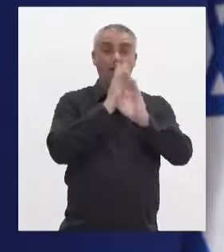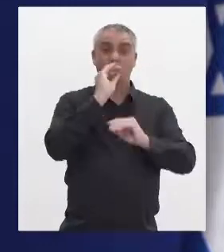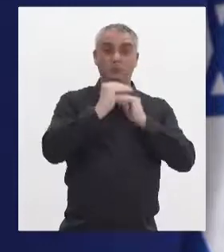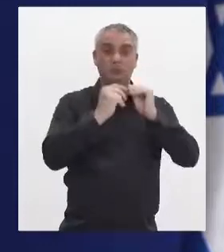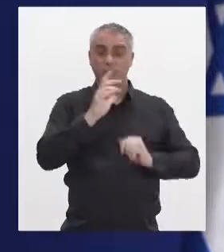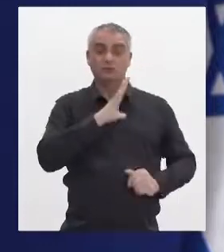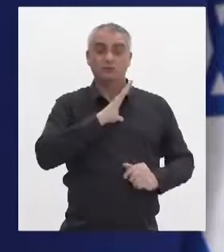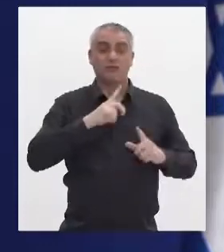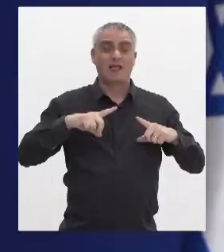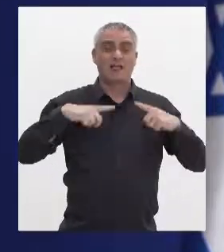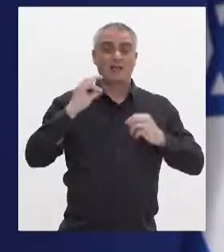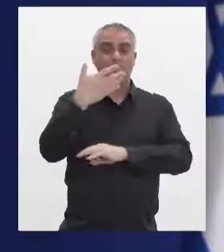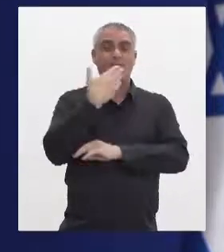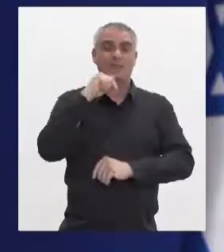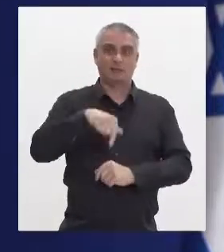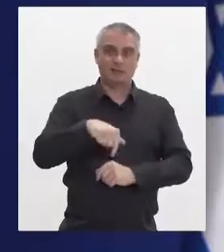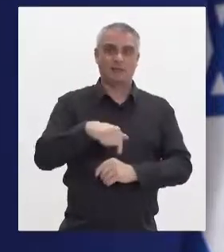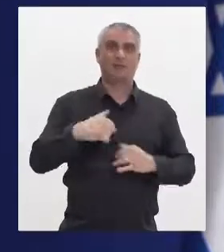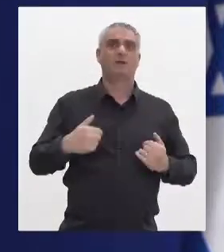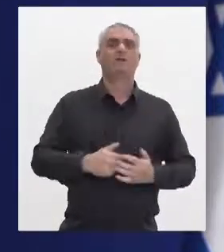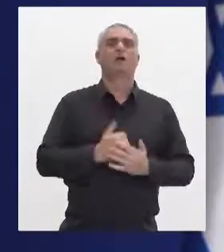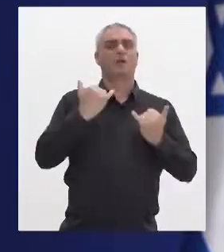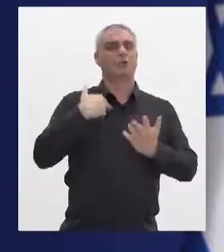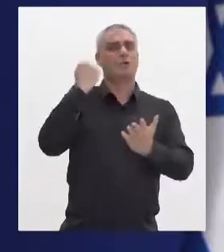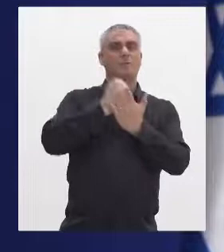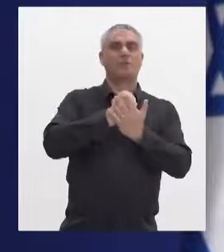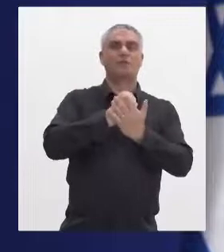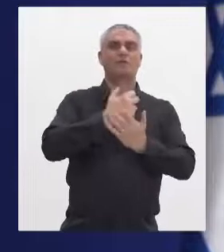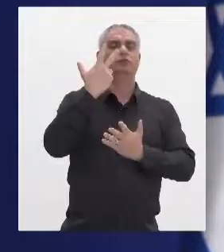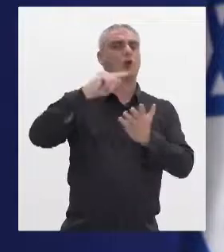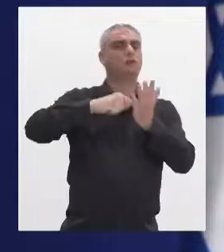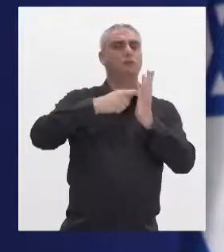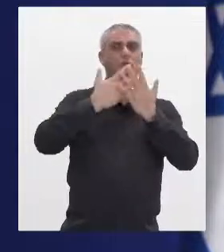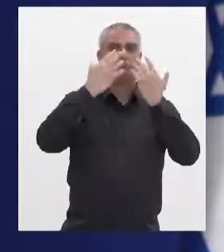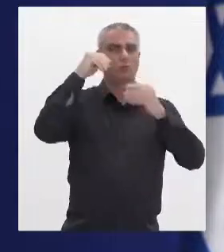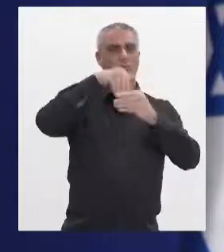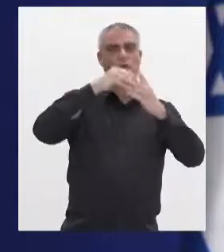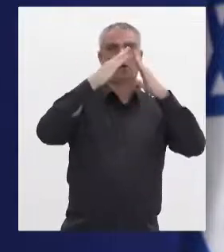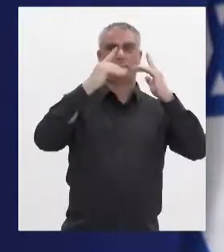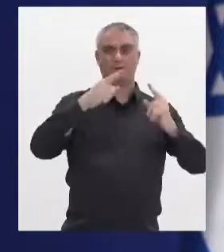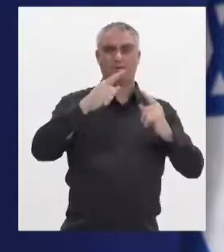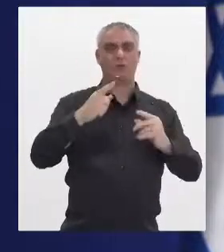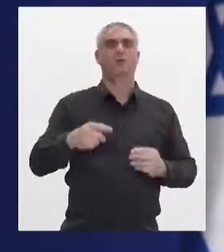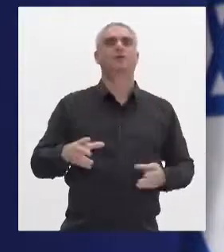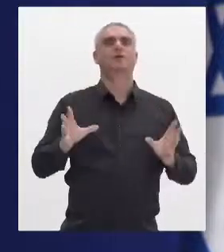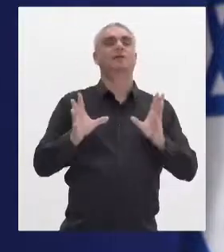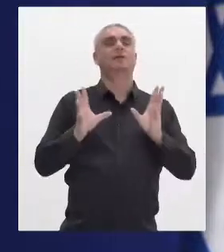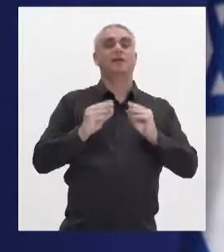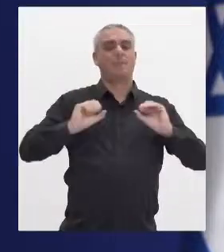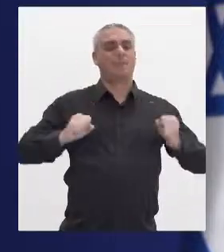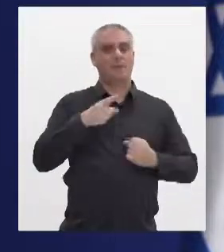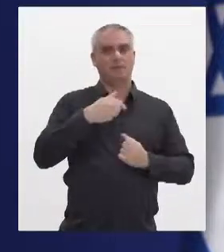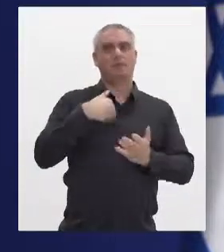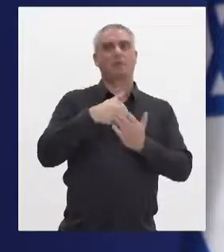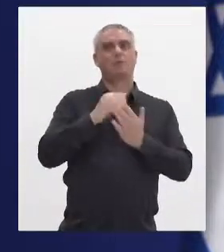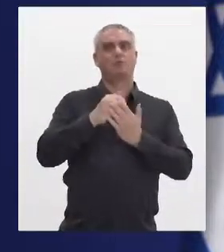שיסכן את מדינת ישראל היום תקפנו שלוש מטרות בדרום לבנון לצד מעמד זה ממשיכים